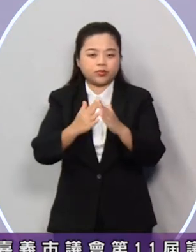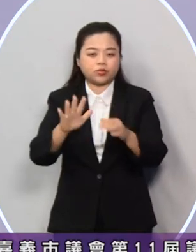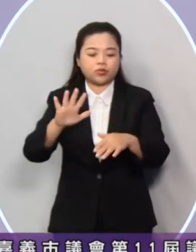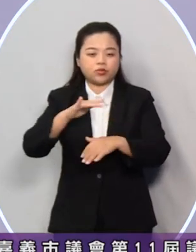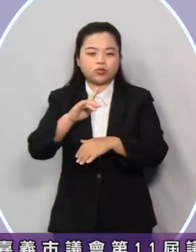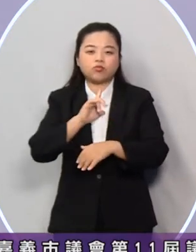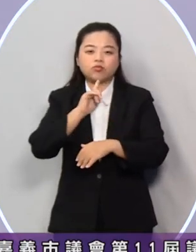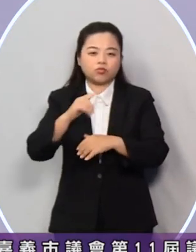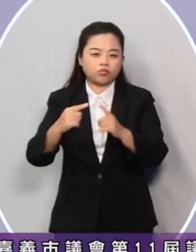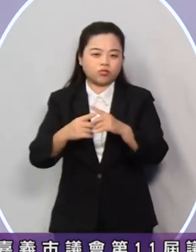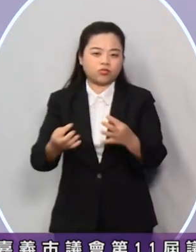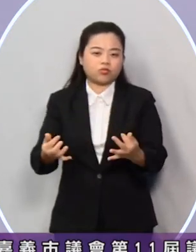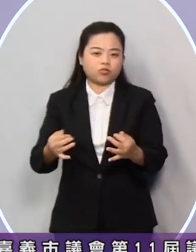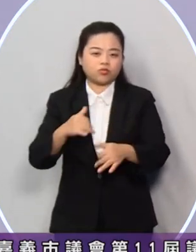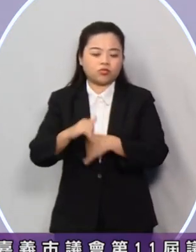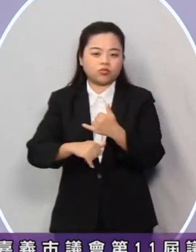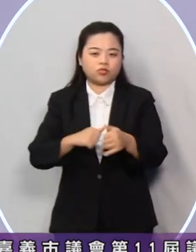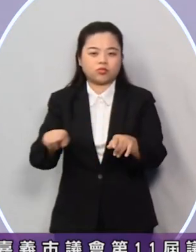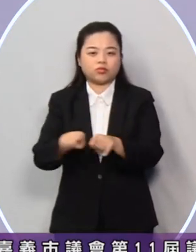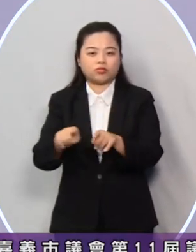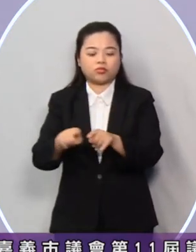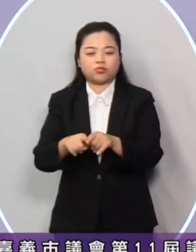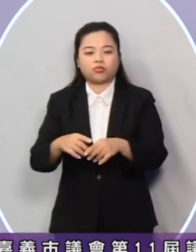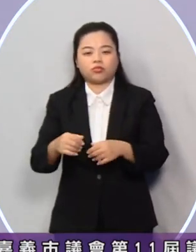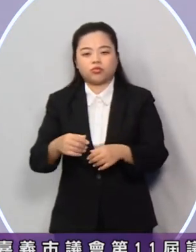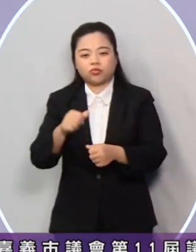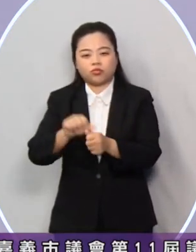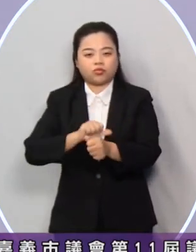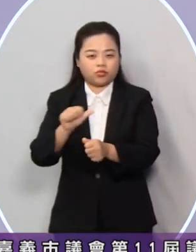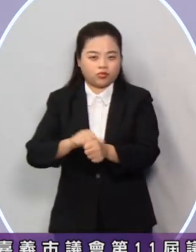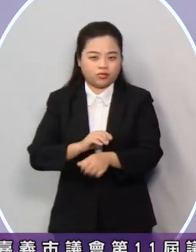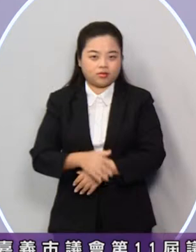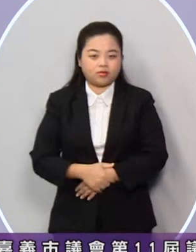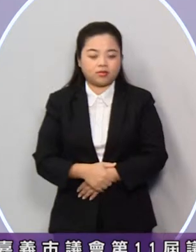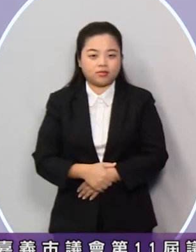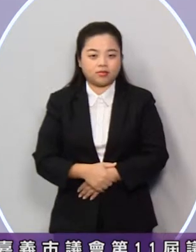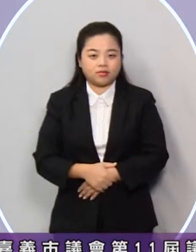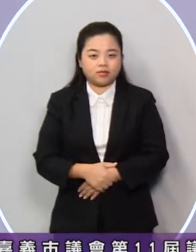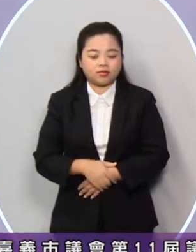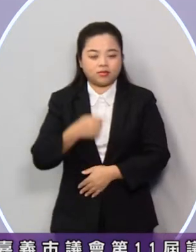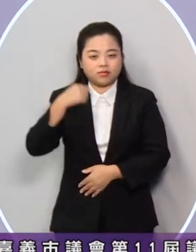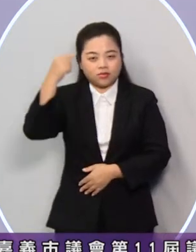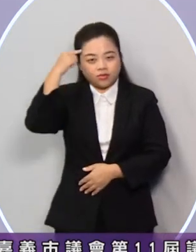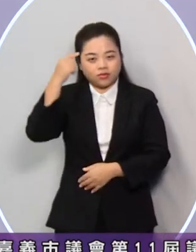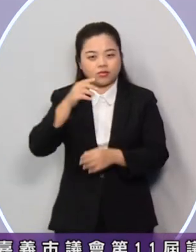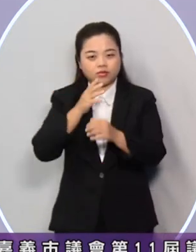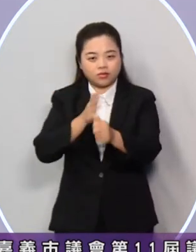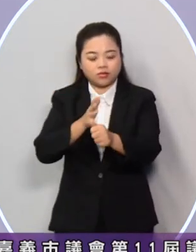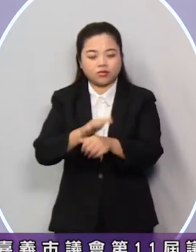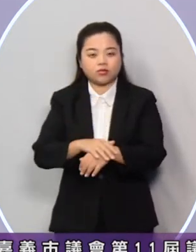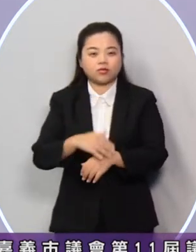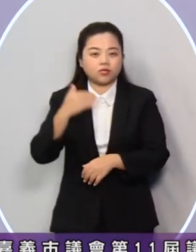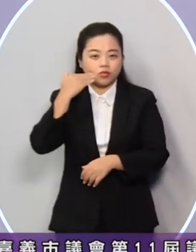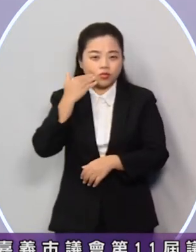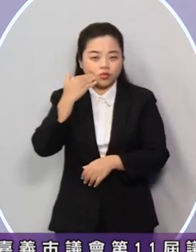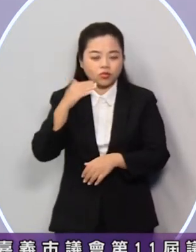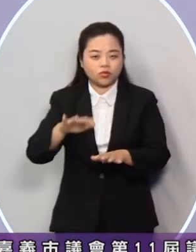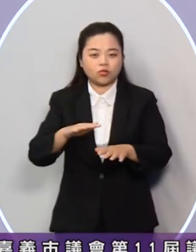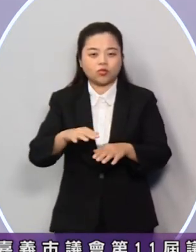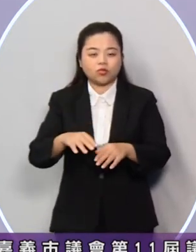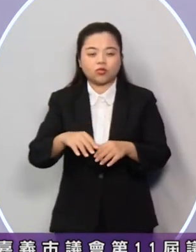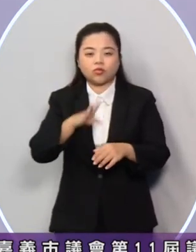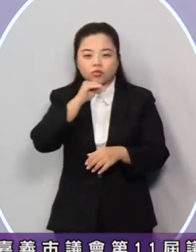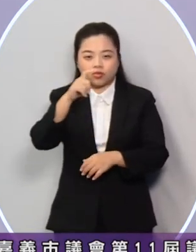生活就是这么的朴实无华，而且枯燥。我就问，今天如果有一个未成